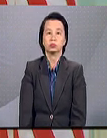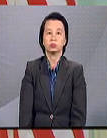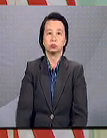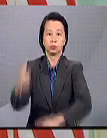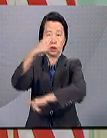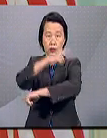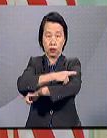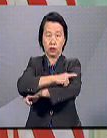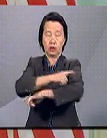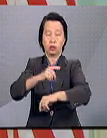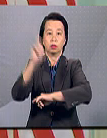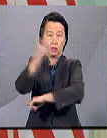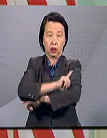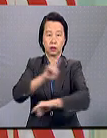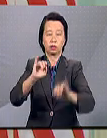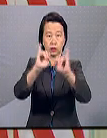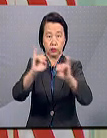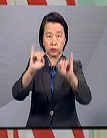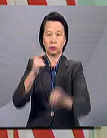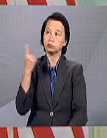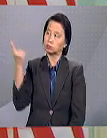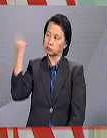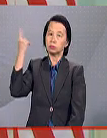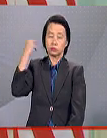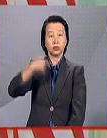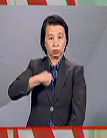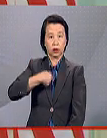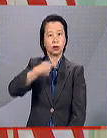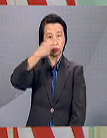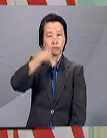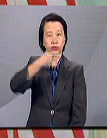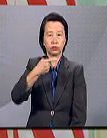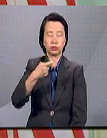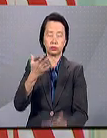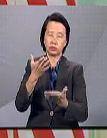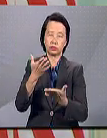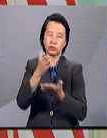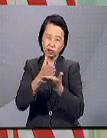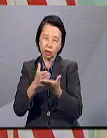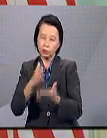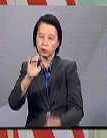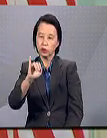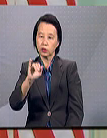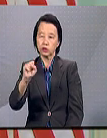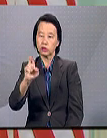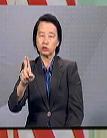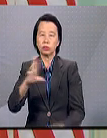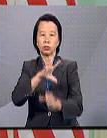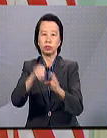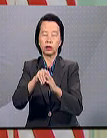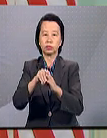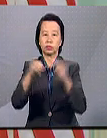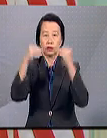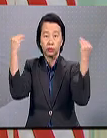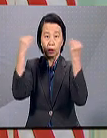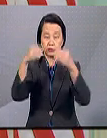Hari Isnin, baru-baru ini saya ada menyebutkan bahawa beberapa isu termasuk soal majlis kahwin dan